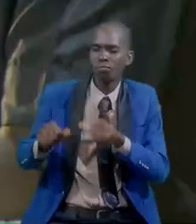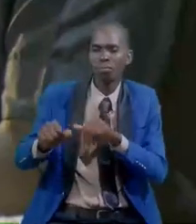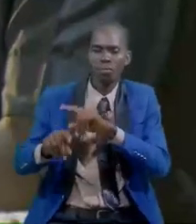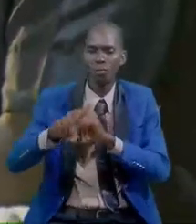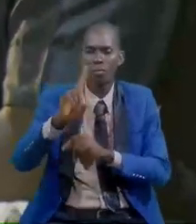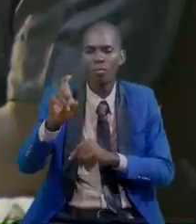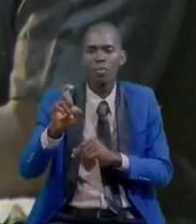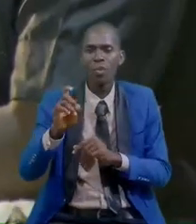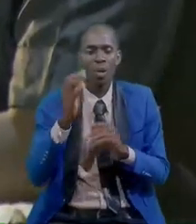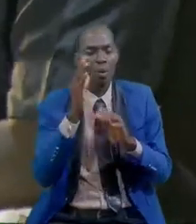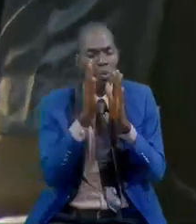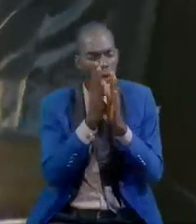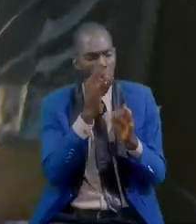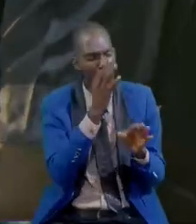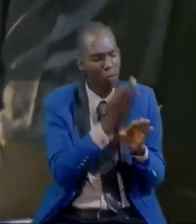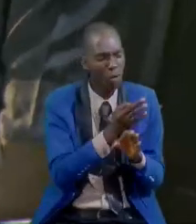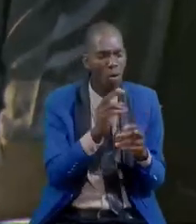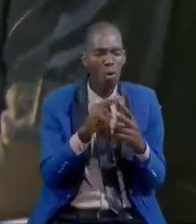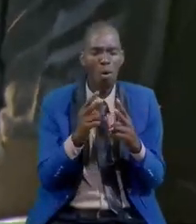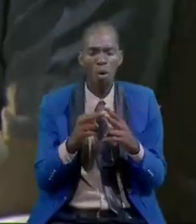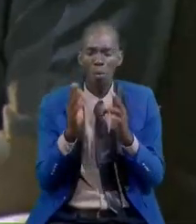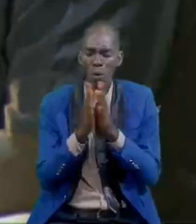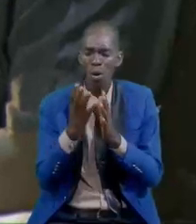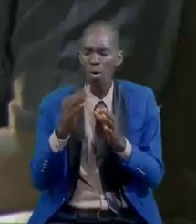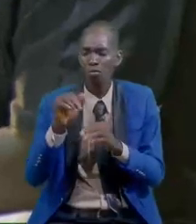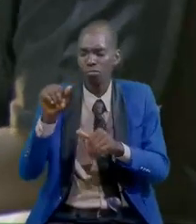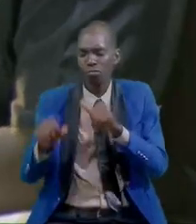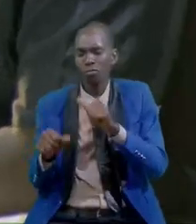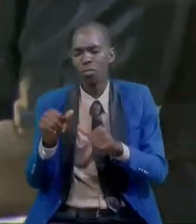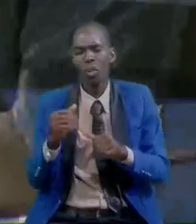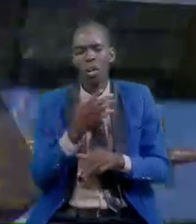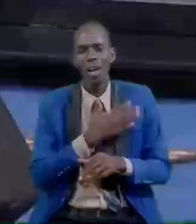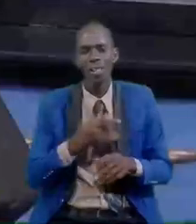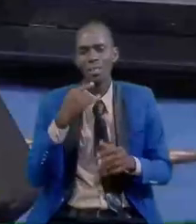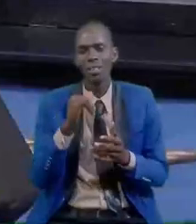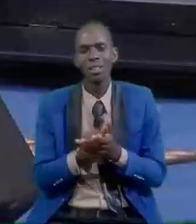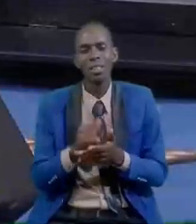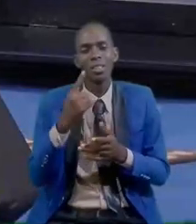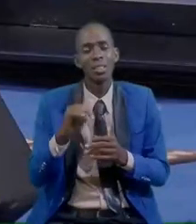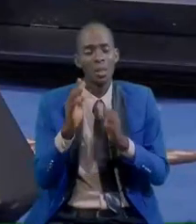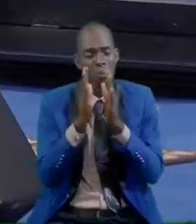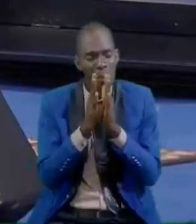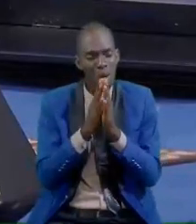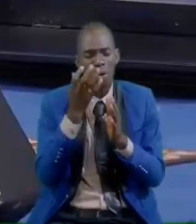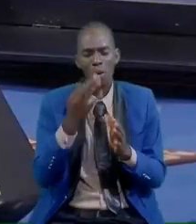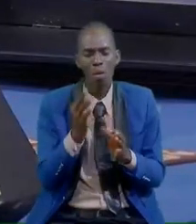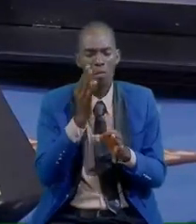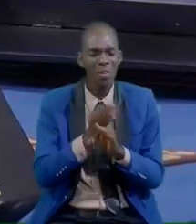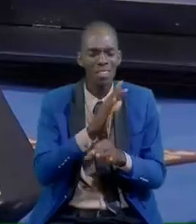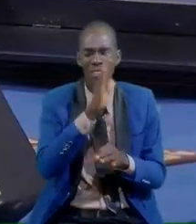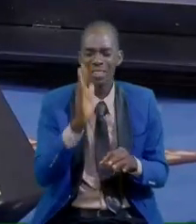Dis-le à haute voix, quel type de prière? Et on dit, la prière de la foi qui n'échoue jamais, la prière de la